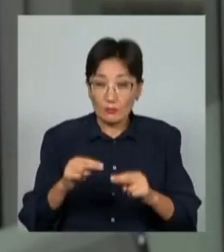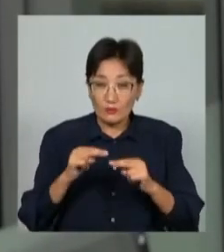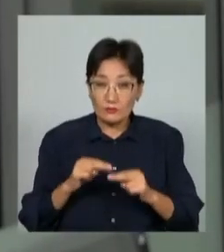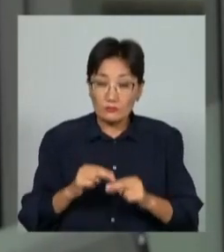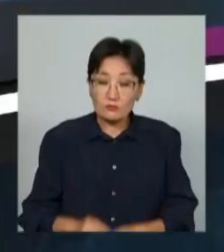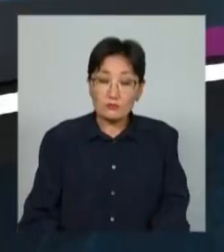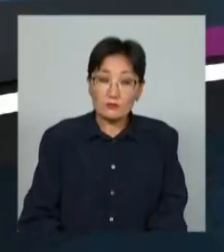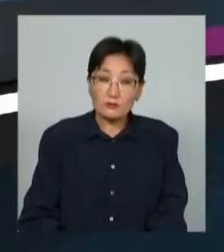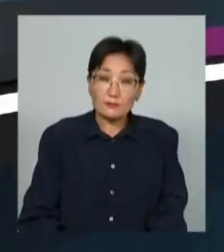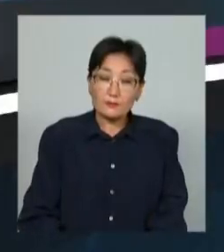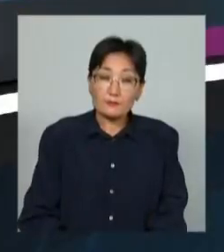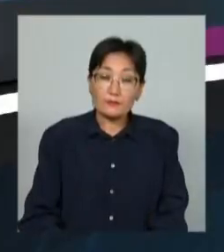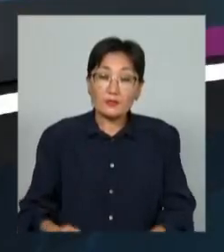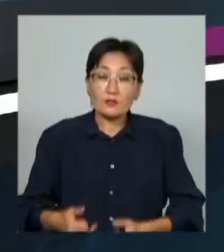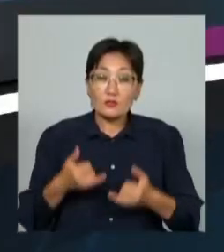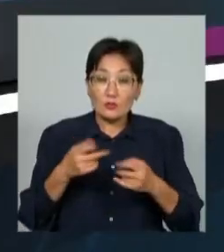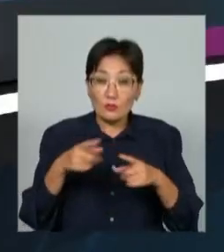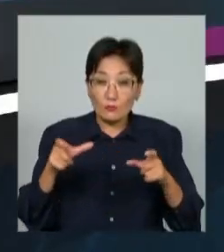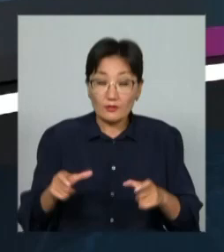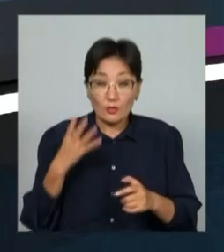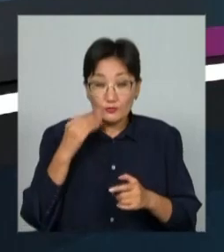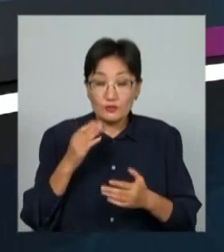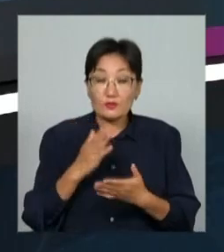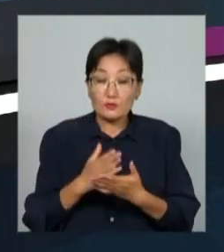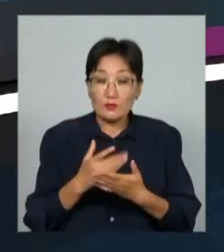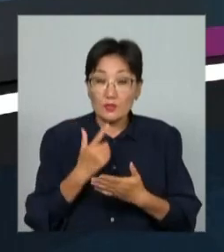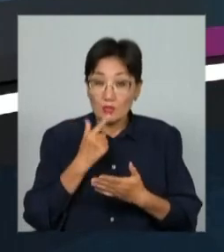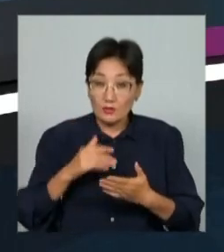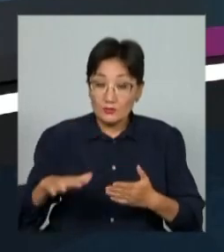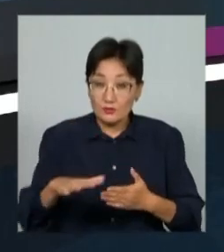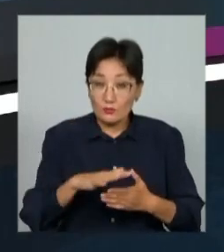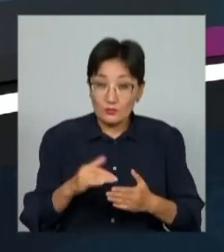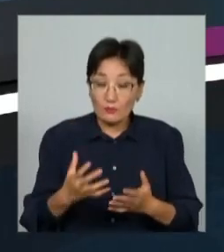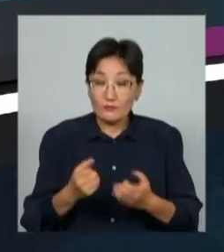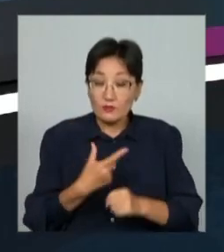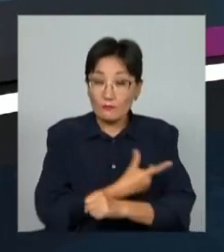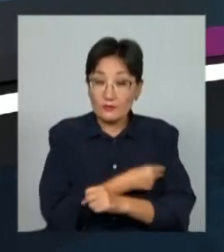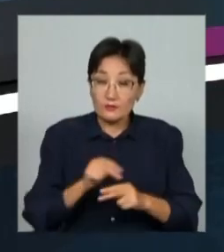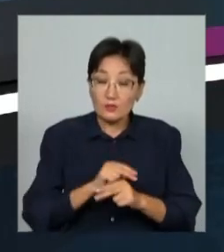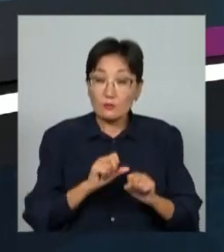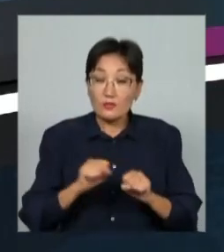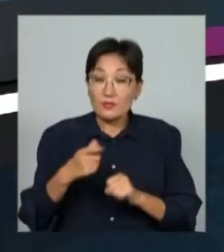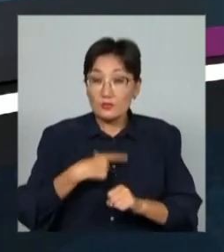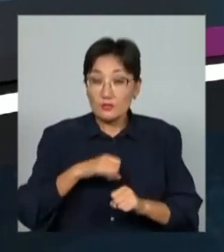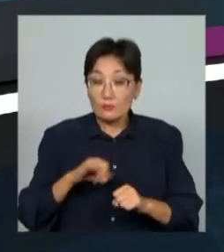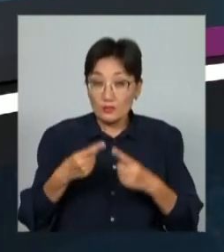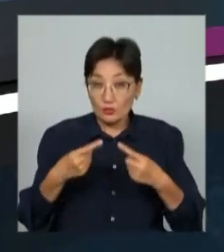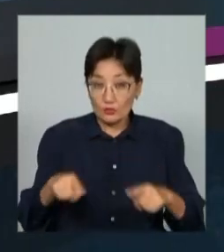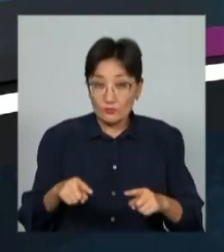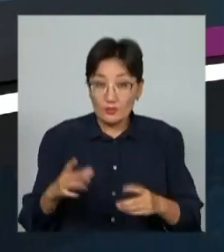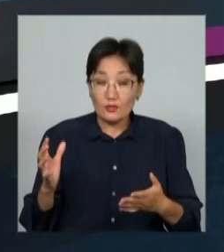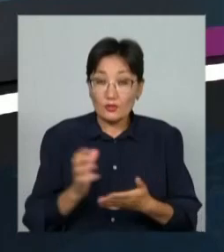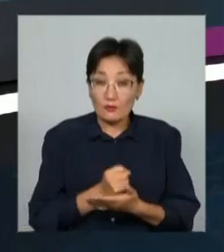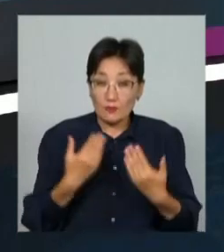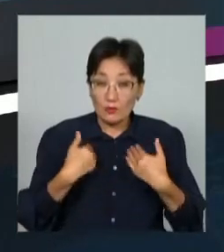обращаются. Уважаемые телезрители, Алматы все еще в темно-красной зоне. Получите вакцину, защитите себя и других.